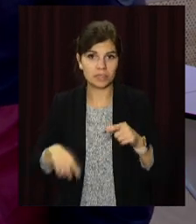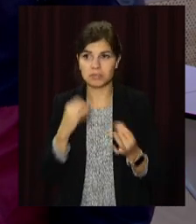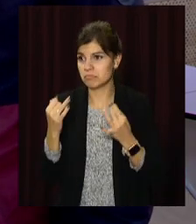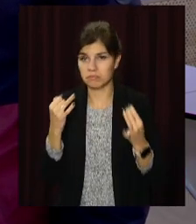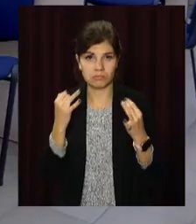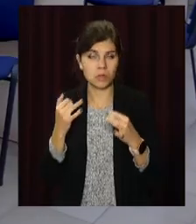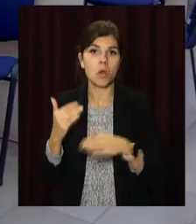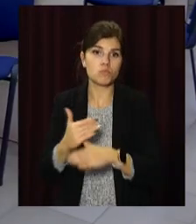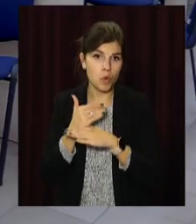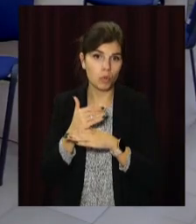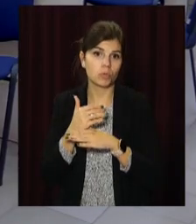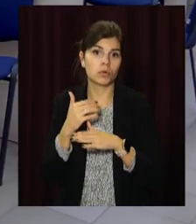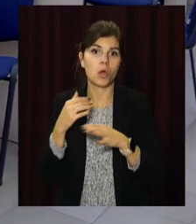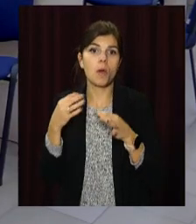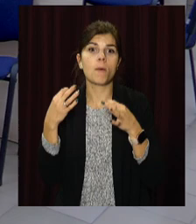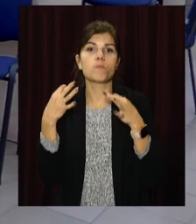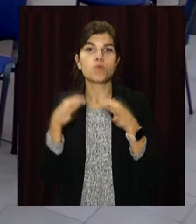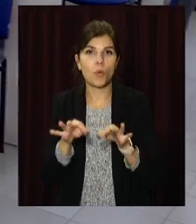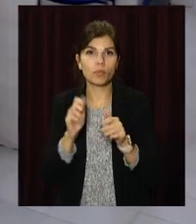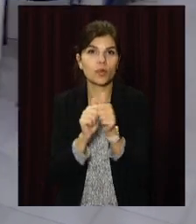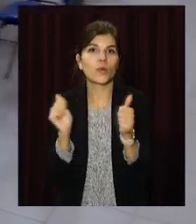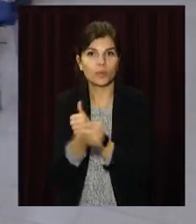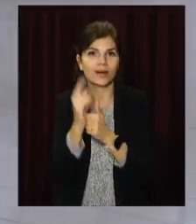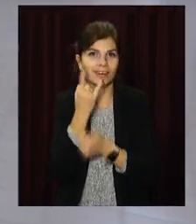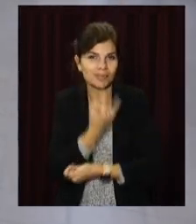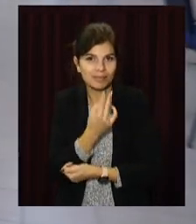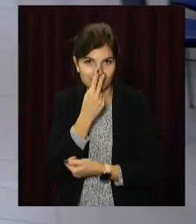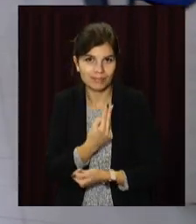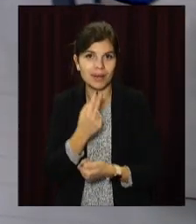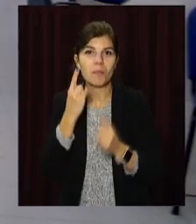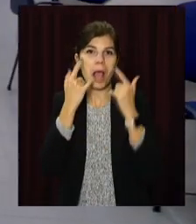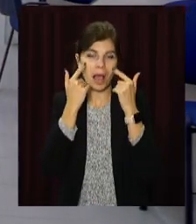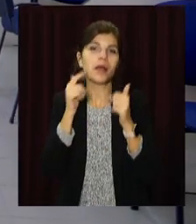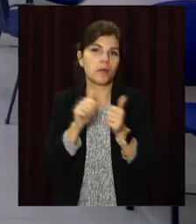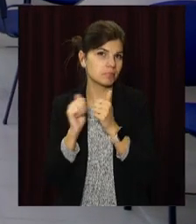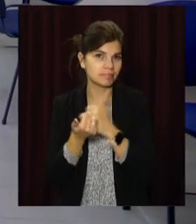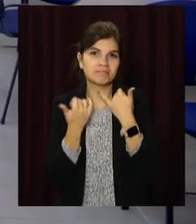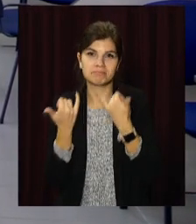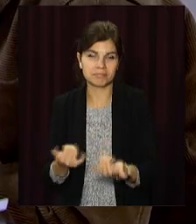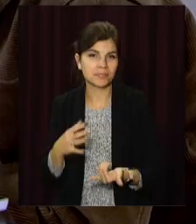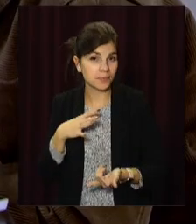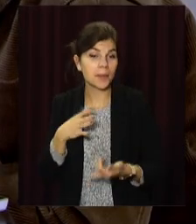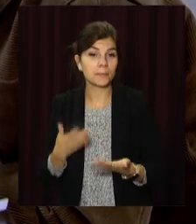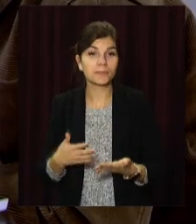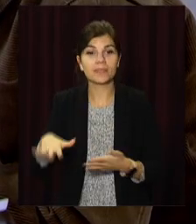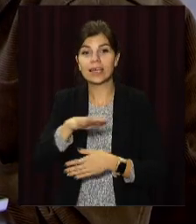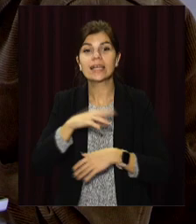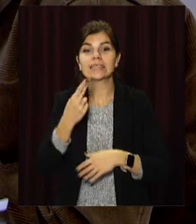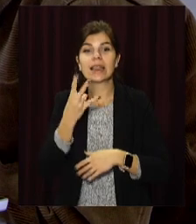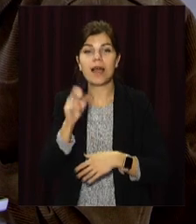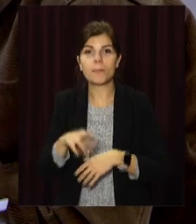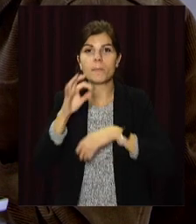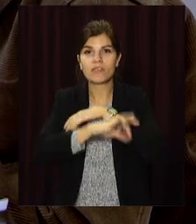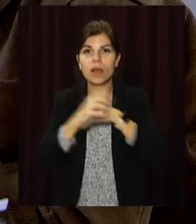дитина розплакався. Послугами ЦНАП Південного району користуються понад 80 тисяч кам'янчан. В одному місці можна отримати весь